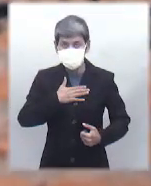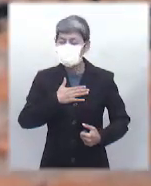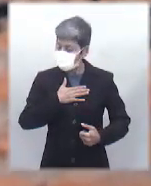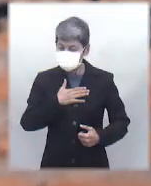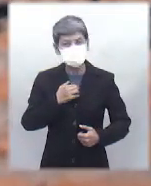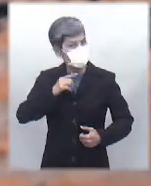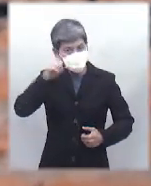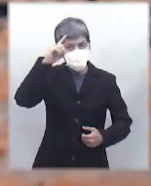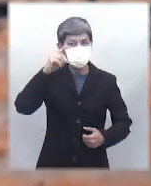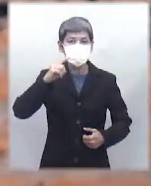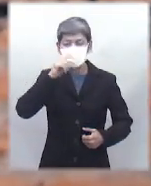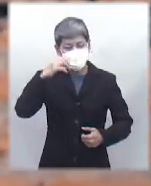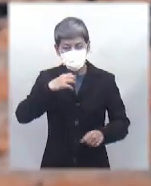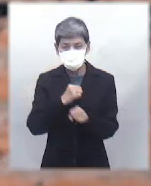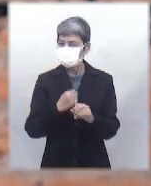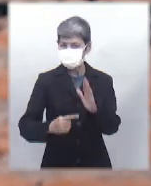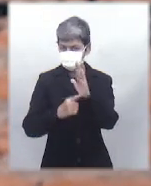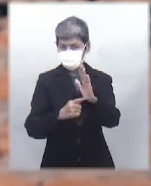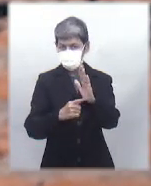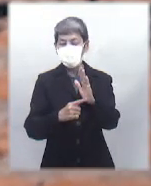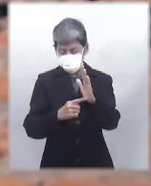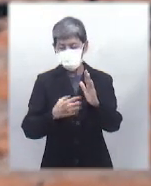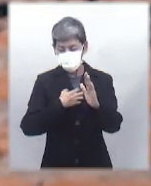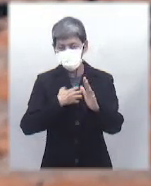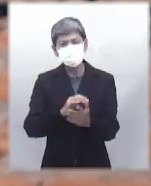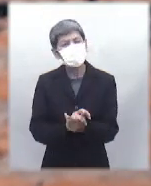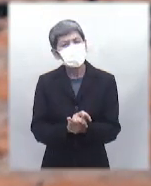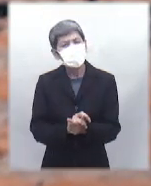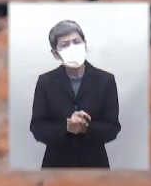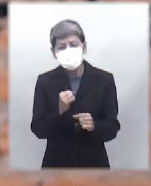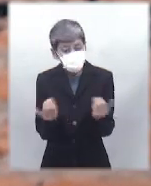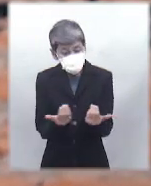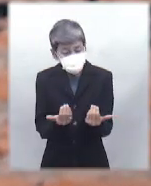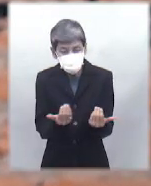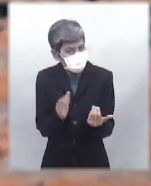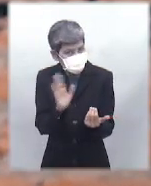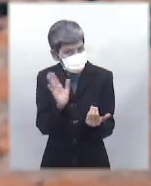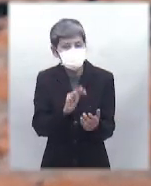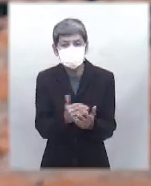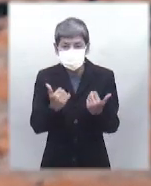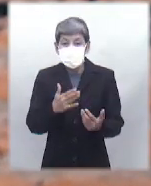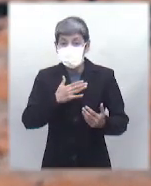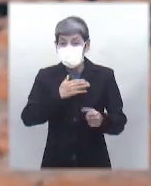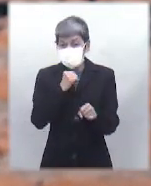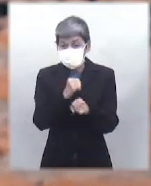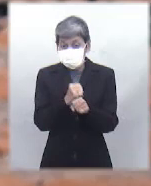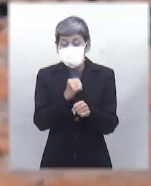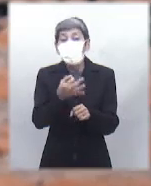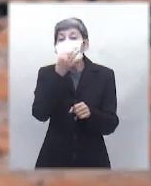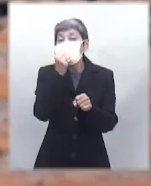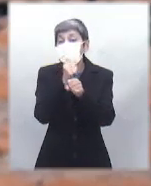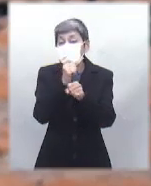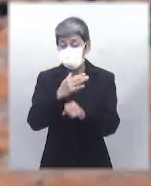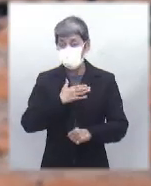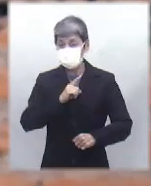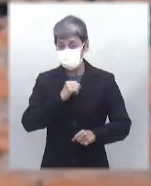ตั้งหลักที่จะฟ้องร้องให้เป็นตัวอย่างให้มากขึ้นถามว่าไม่ใช่เพื่อลูกเราทุกวันนี้ที่ผมทำเรื่องการจ้างงาน